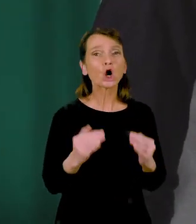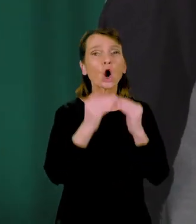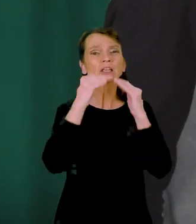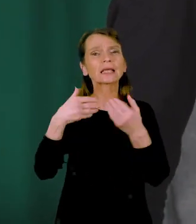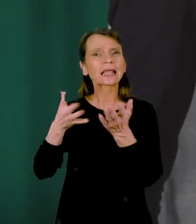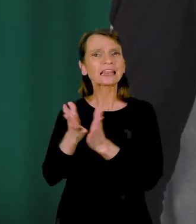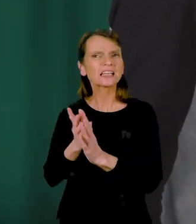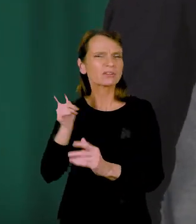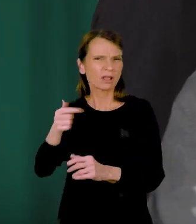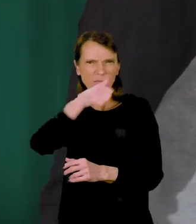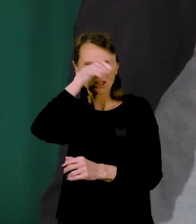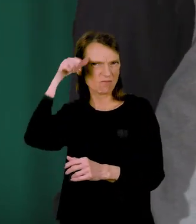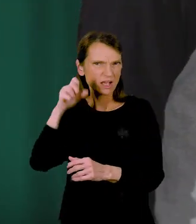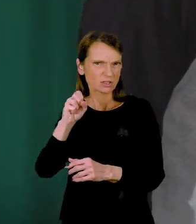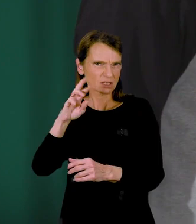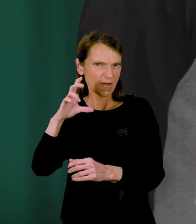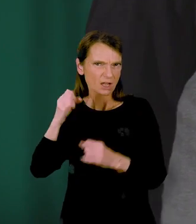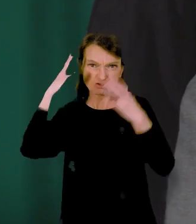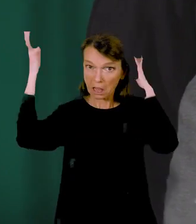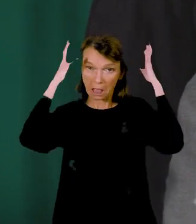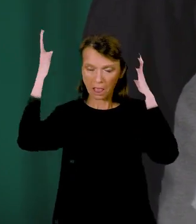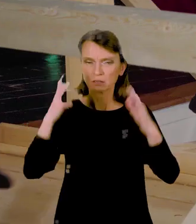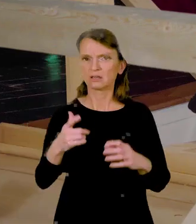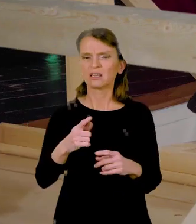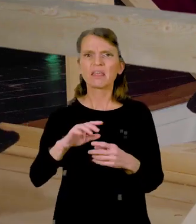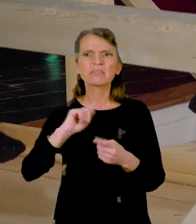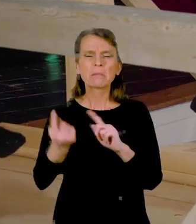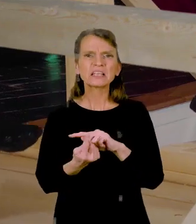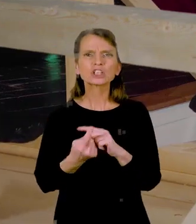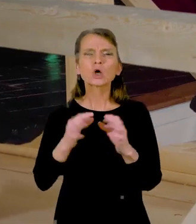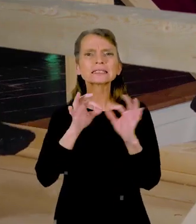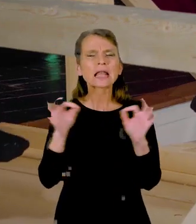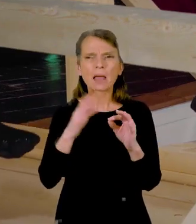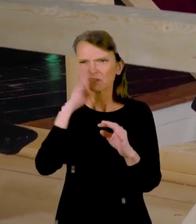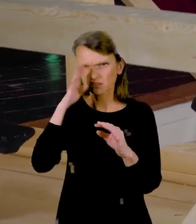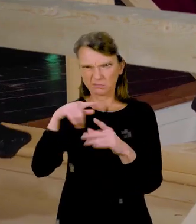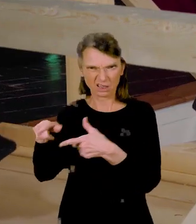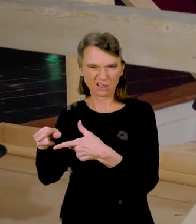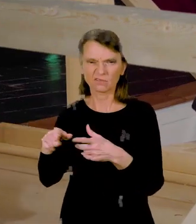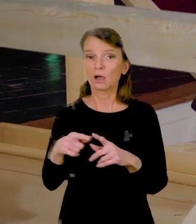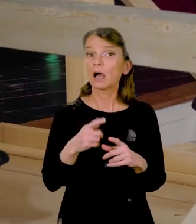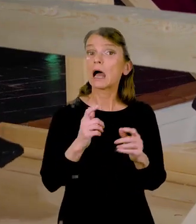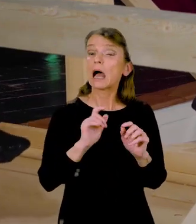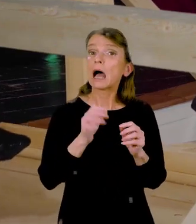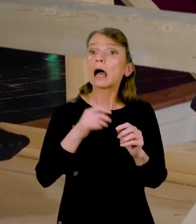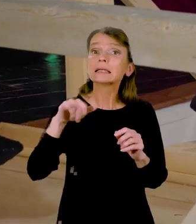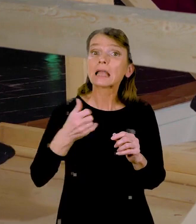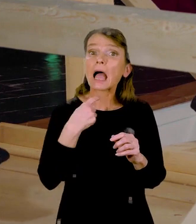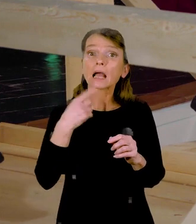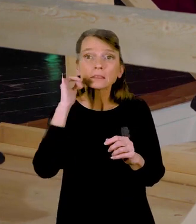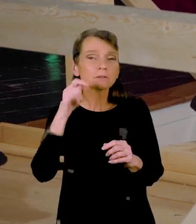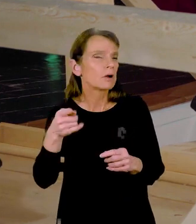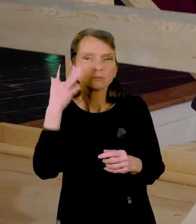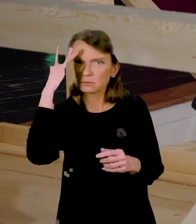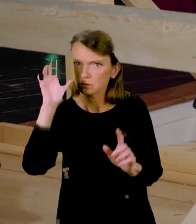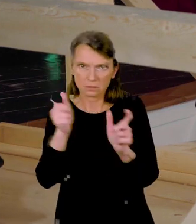imenovano sračje. Na mesto slame smrdljivo dračje. In jadrati. Jadrati sploh ne znajo.